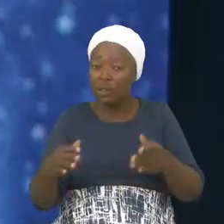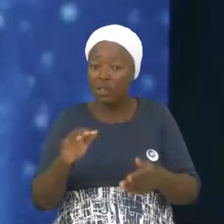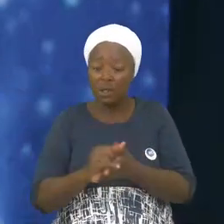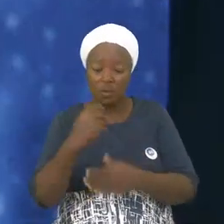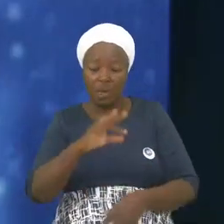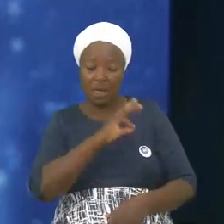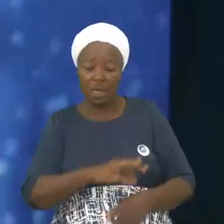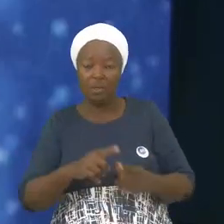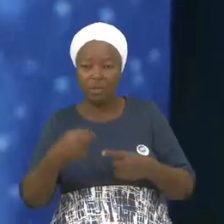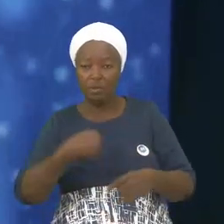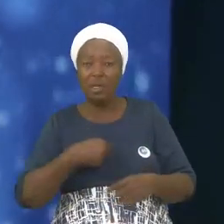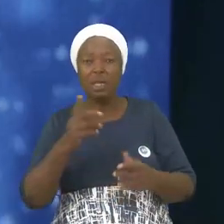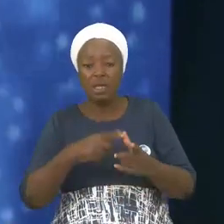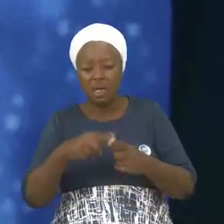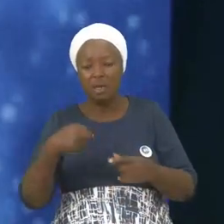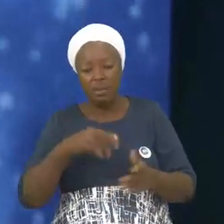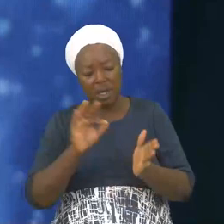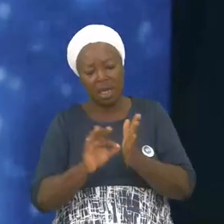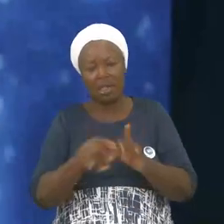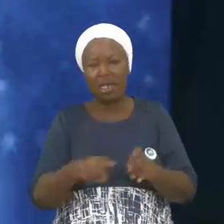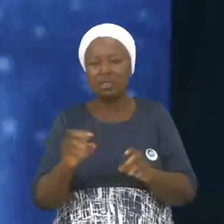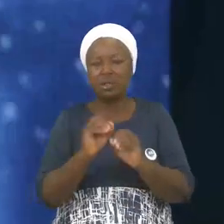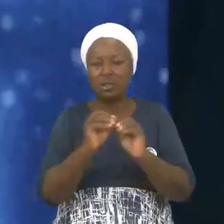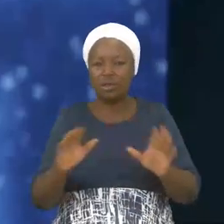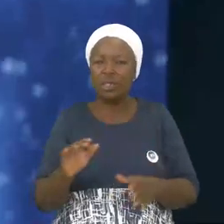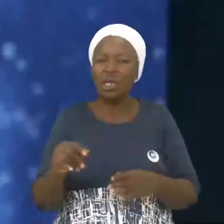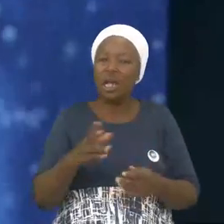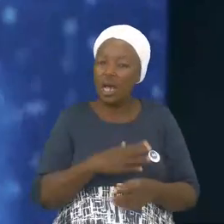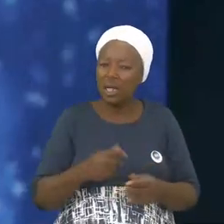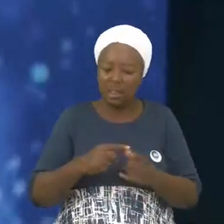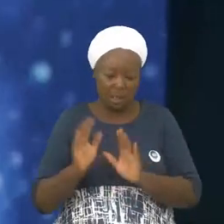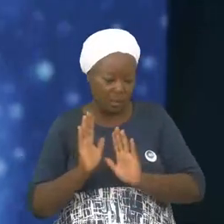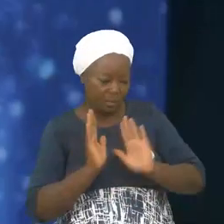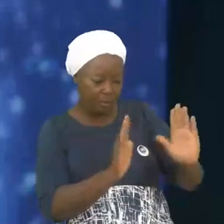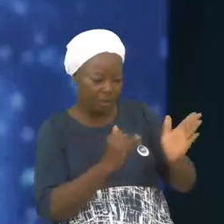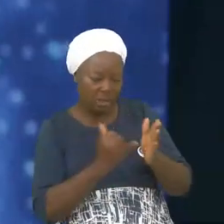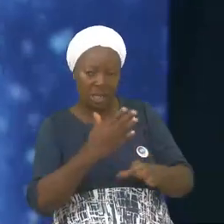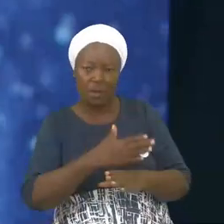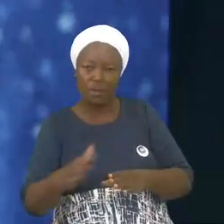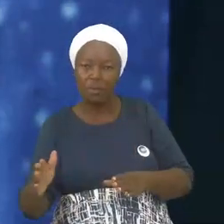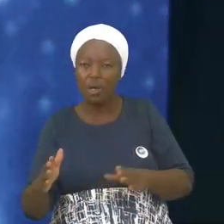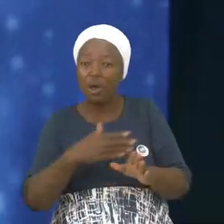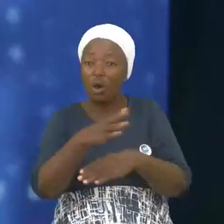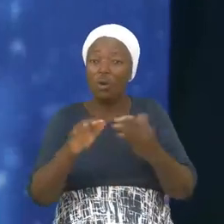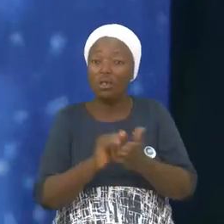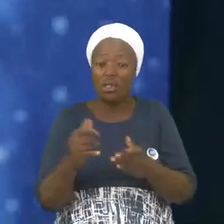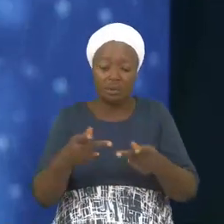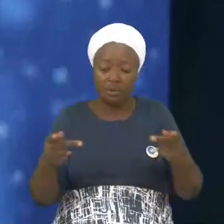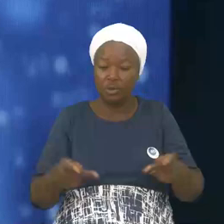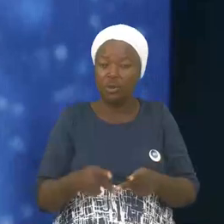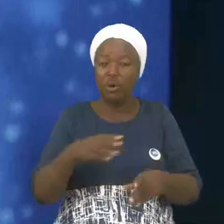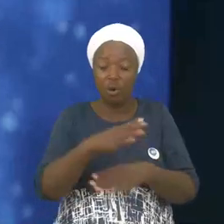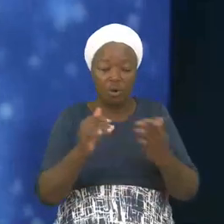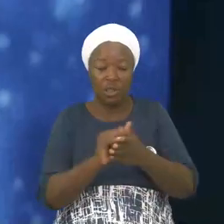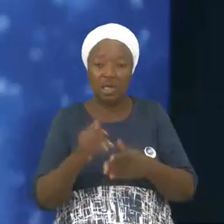l'apôtre, tout ce qui était pour moi des gains, Je les ai considérés comme une perte. Je